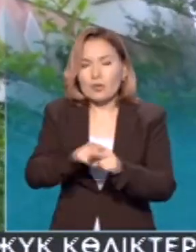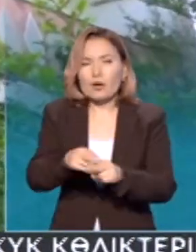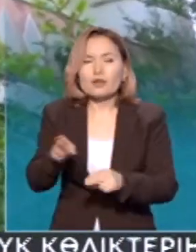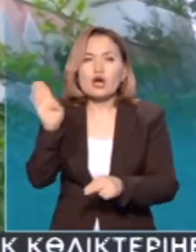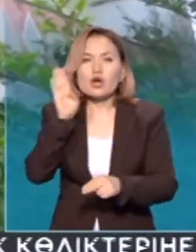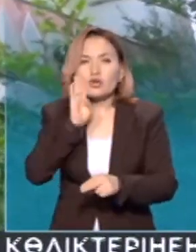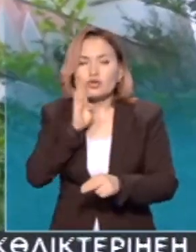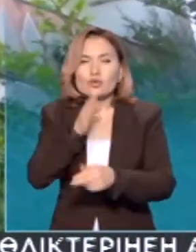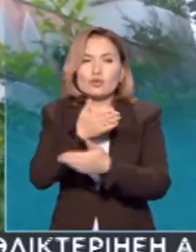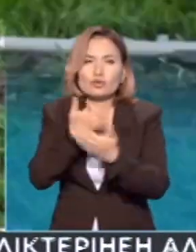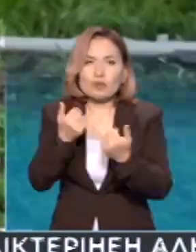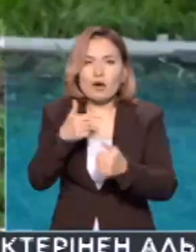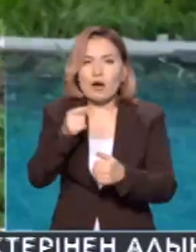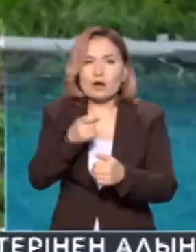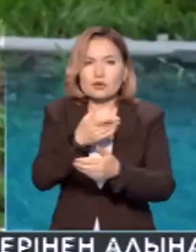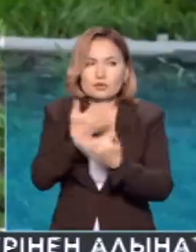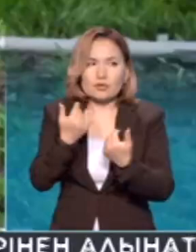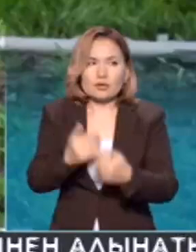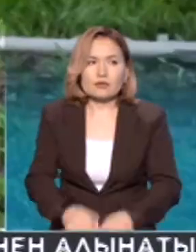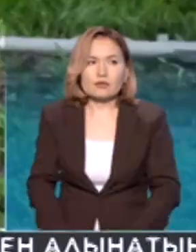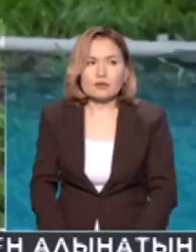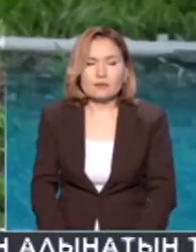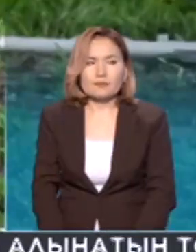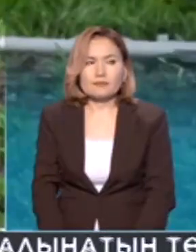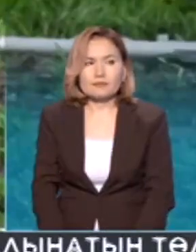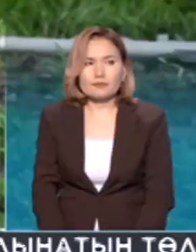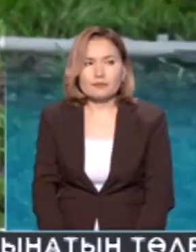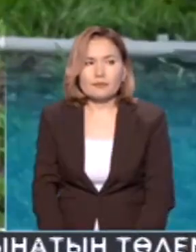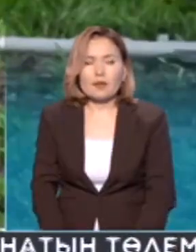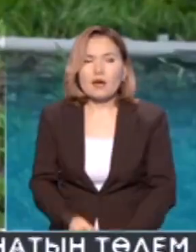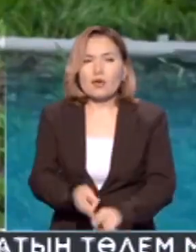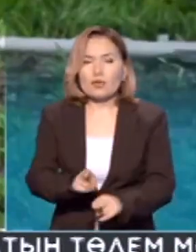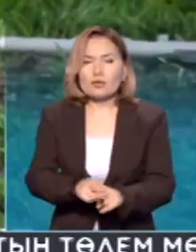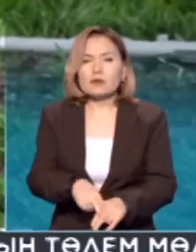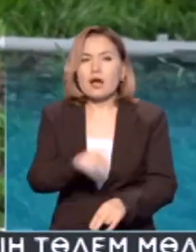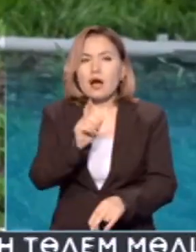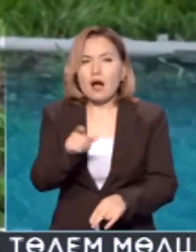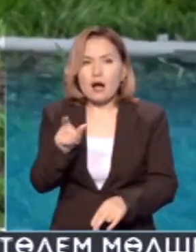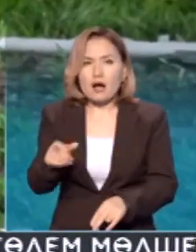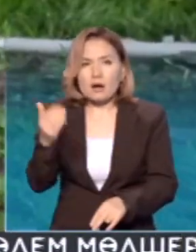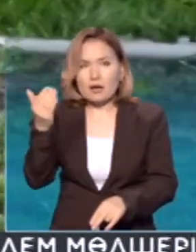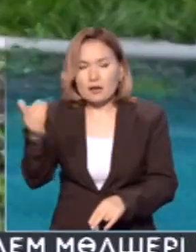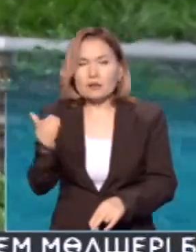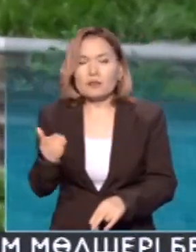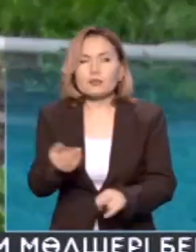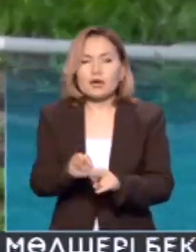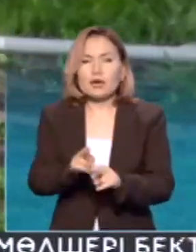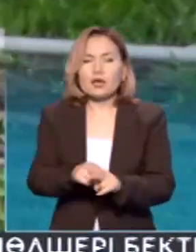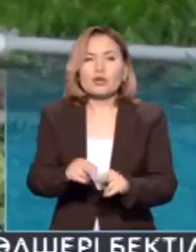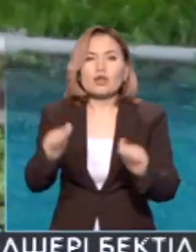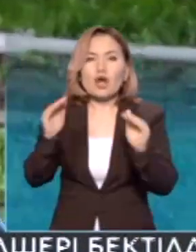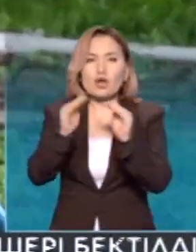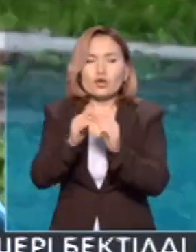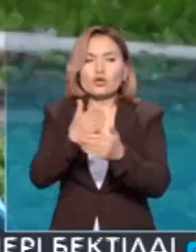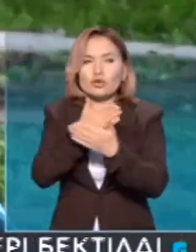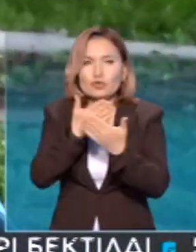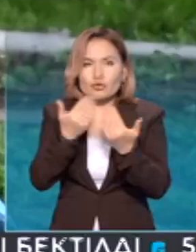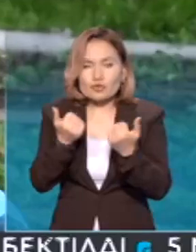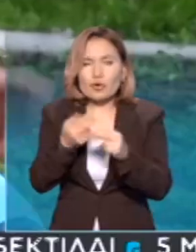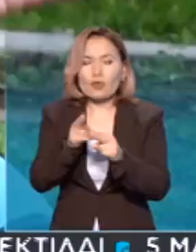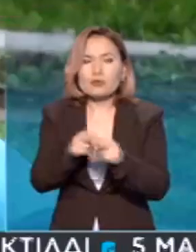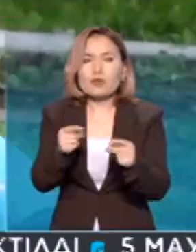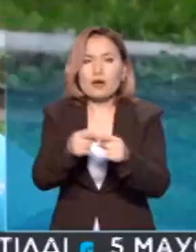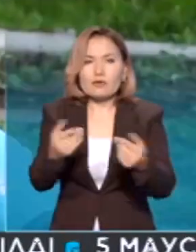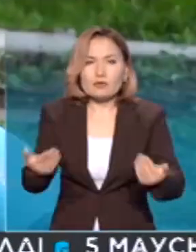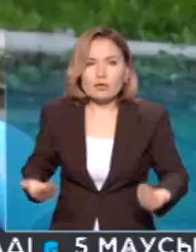да өз шаңырақтары. Қазір қанша адамдар нетіп жүр, например? Үйсіз, үйсіз квартира сұрап.